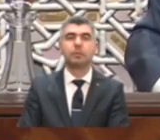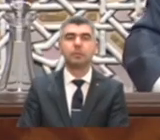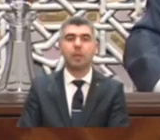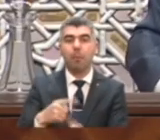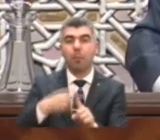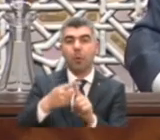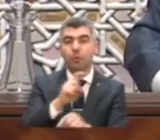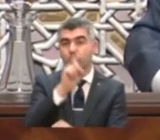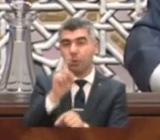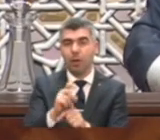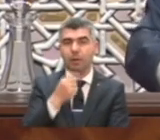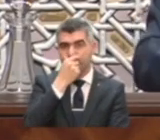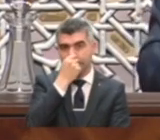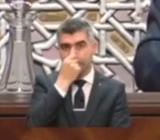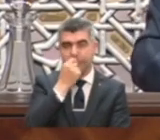إضافي؟